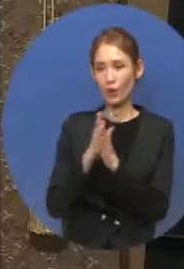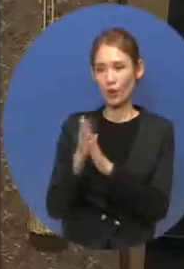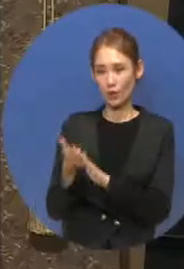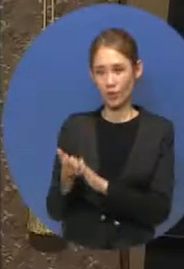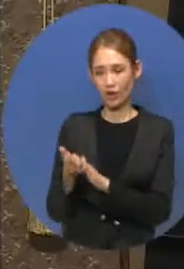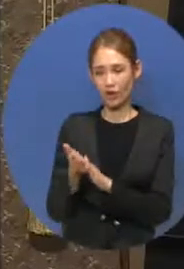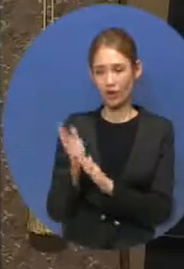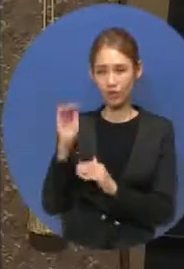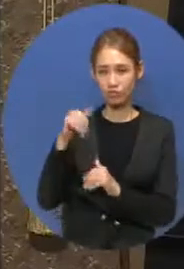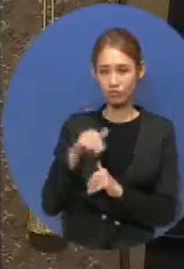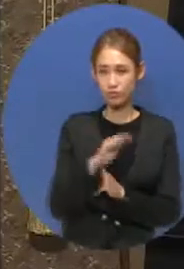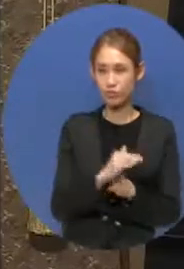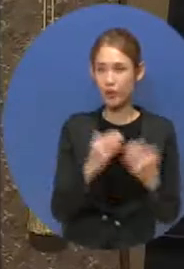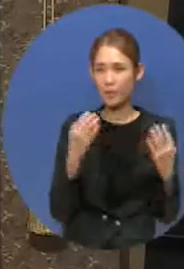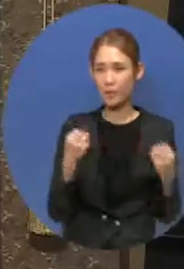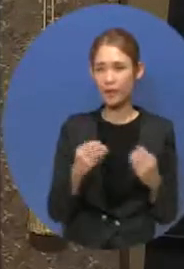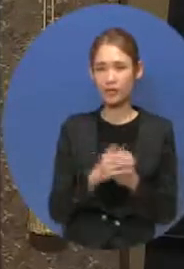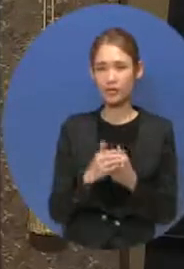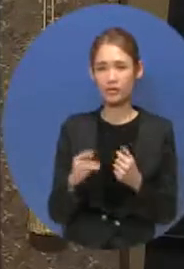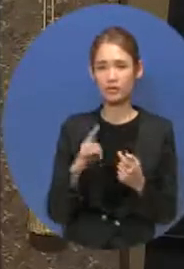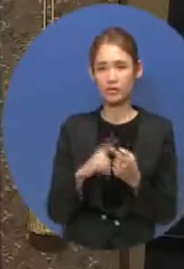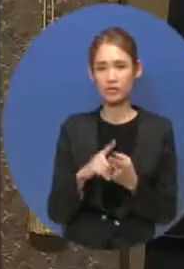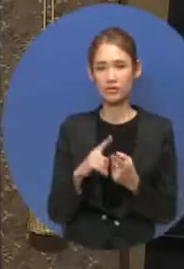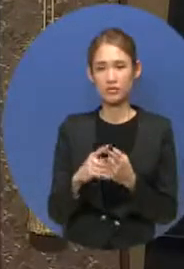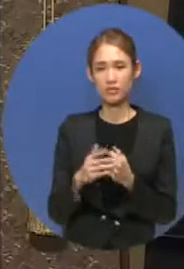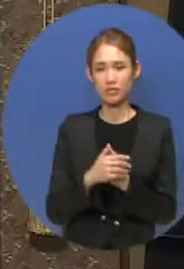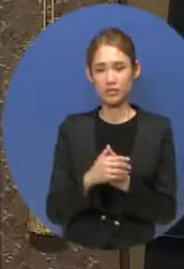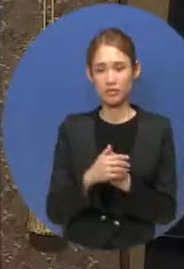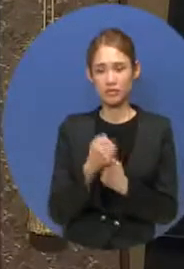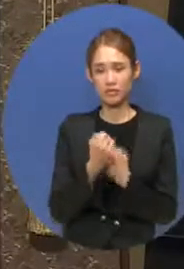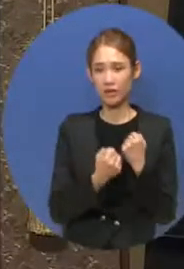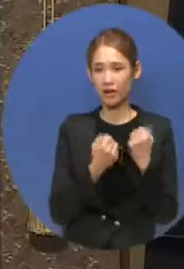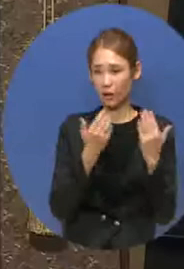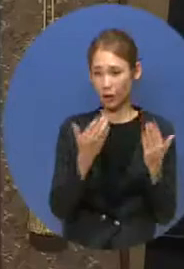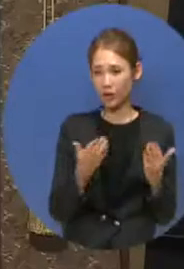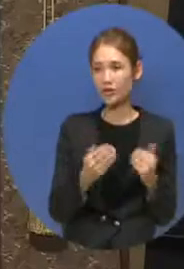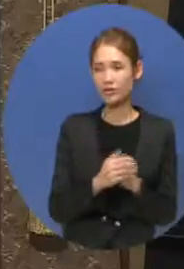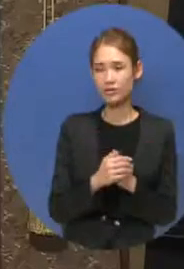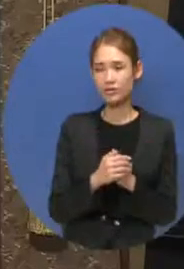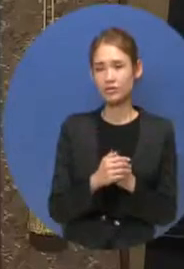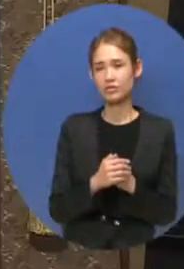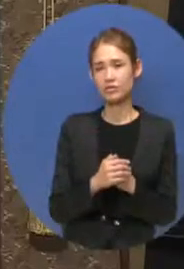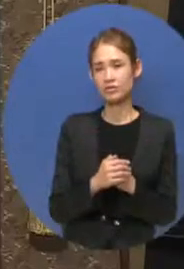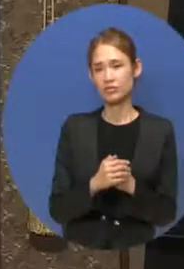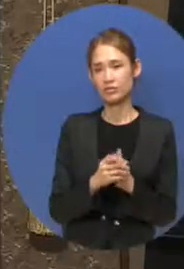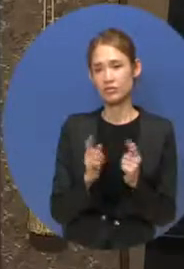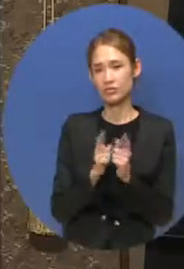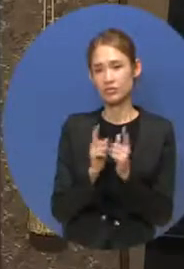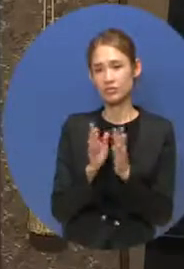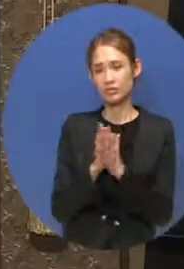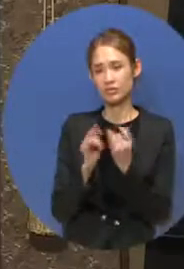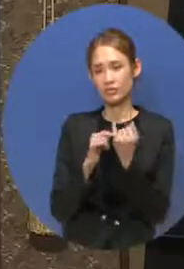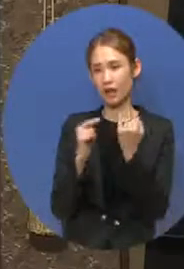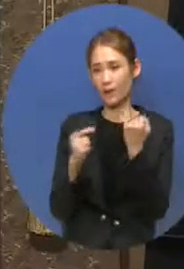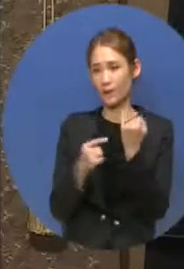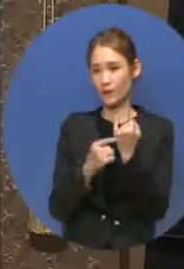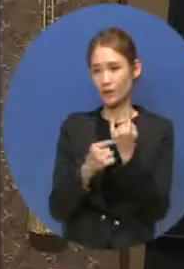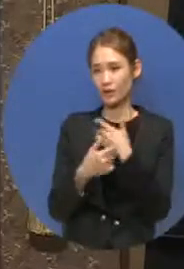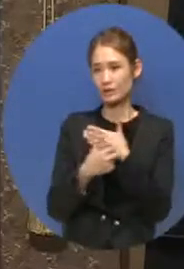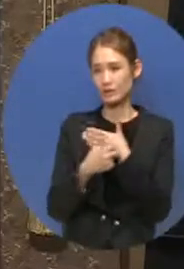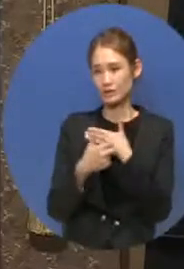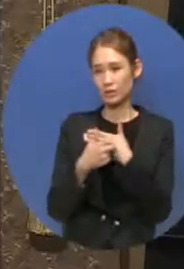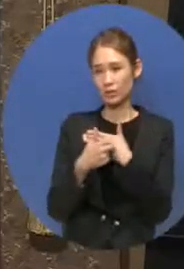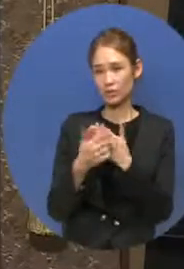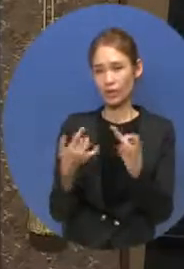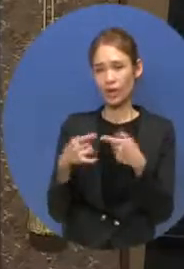많이 있잖아요. 예. 그 신체 변화가 어떤 것이 있다라는 것을 알려드리고 네. 또 실제 산부인과 진료도